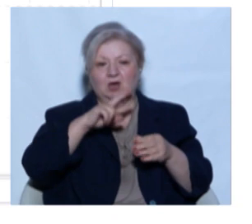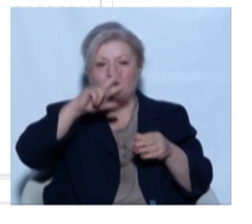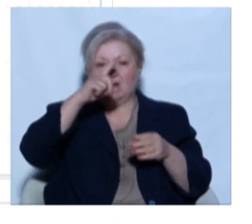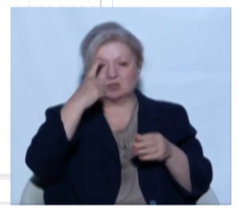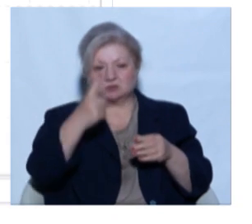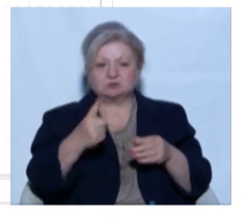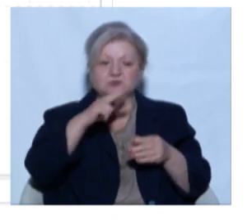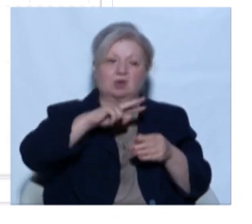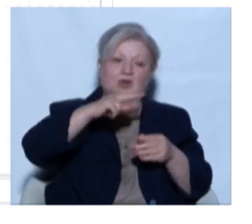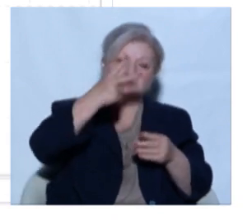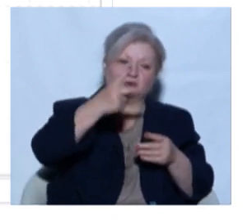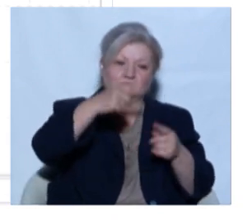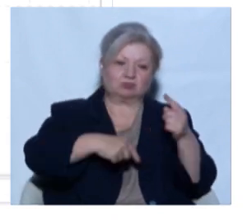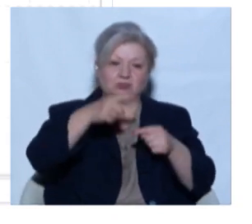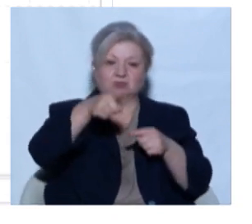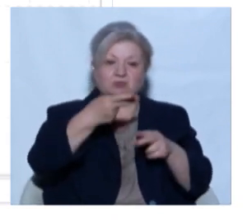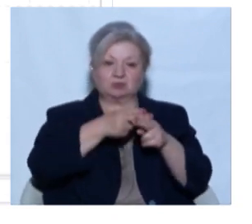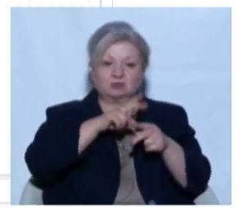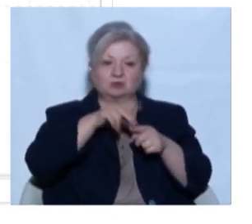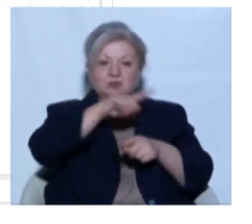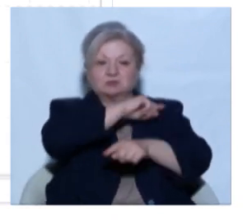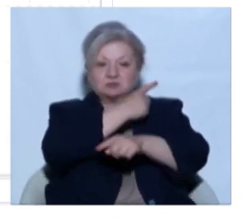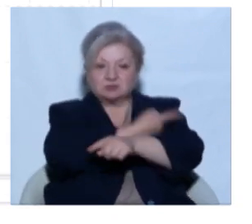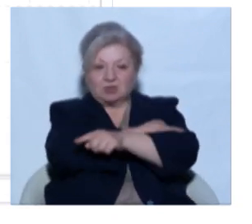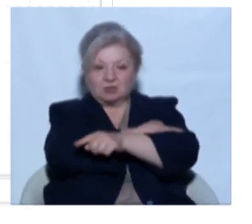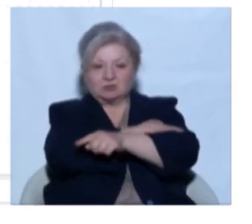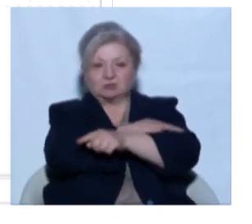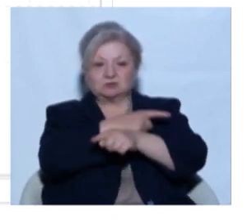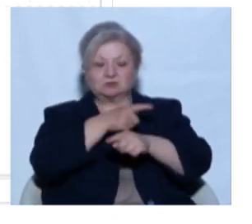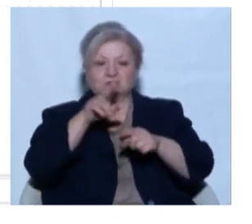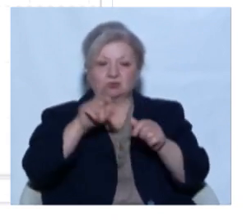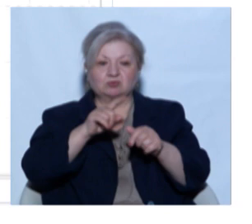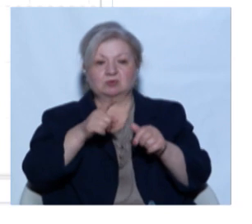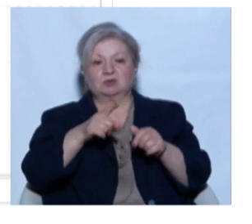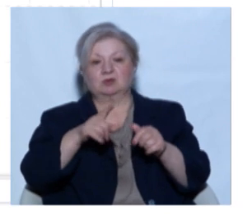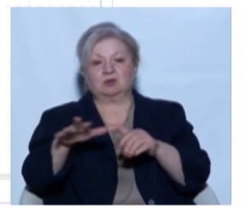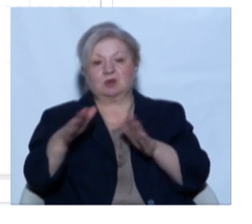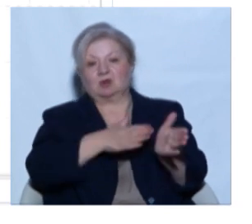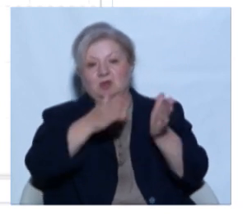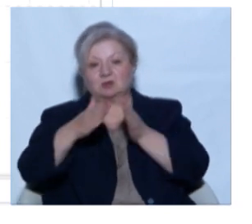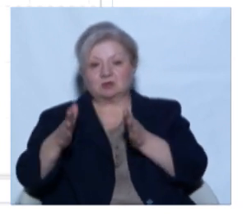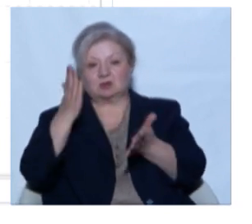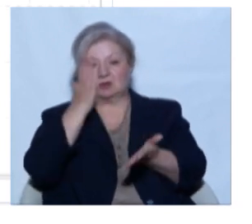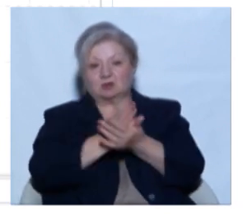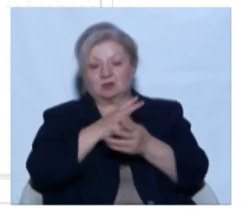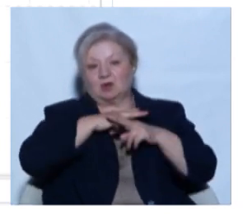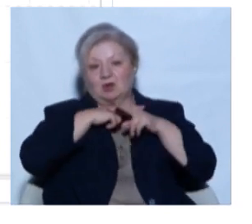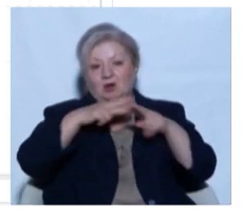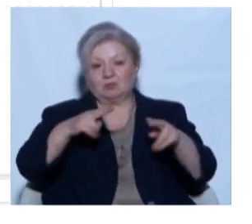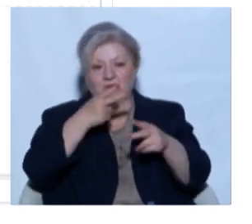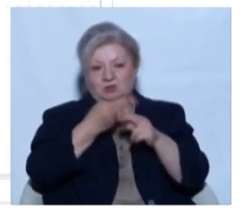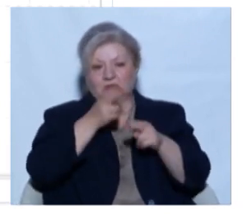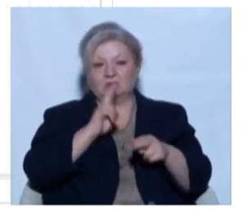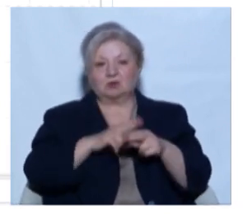მეორე მდებარეობაზე. ამ შემთხვევაში ძალის მოქმედება და გადაადგილება ერთმანეთს ემთხვევა.